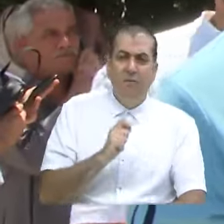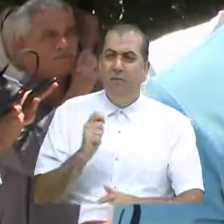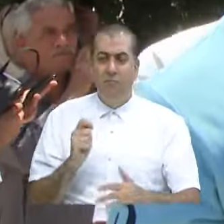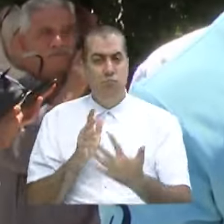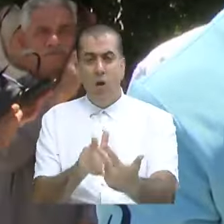سهل كان